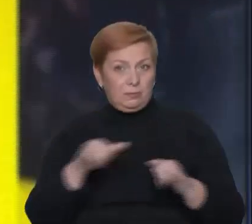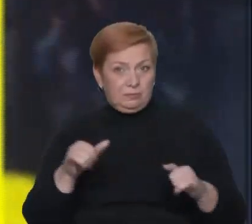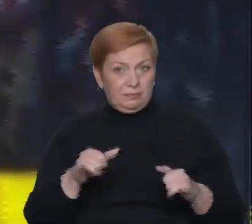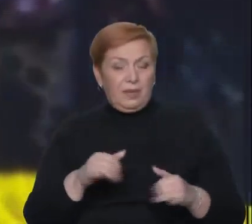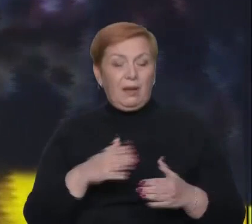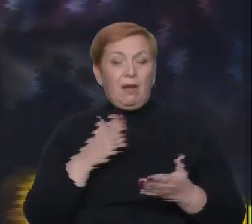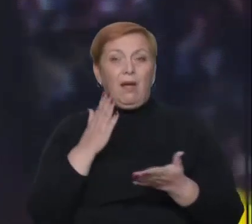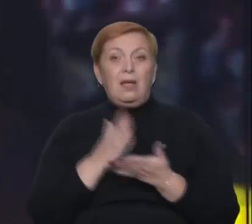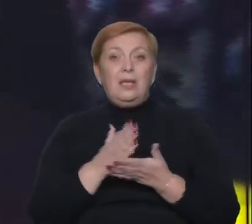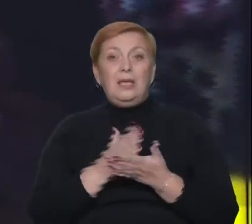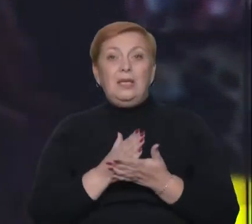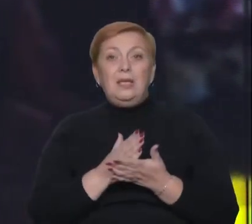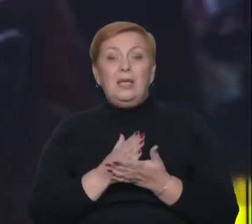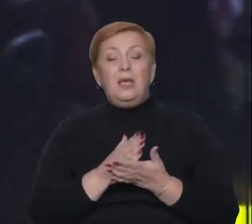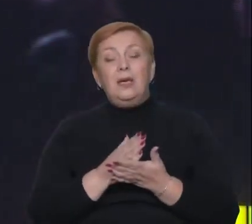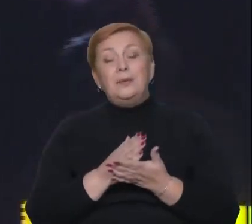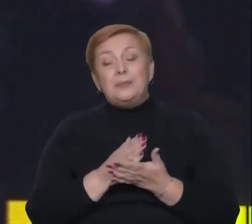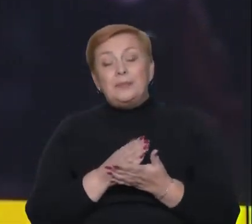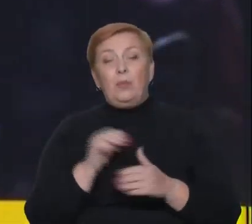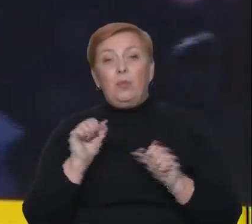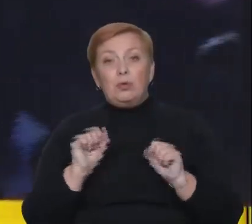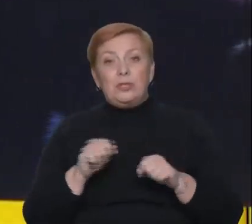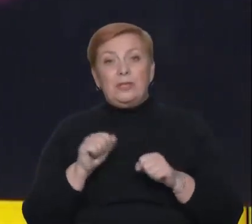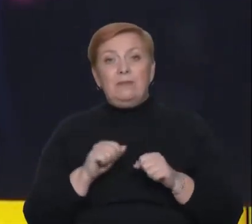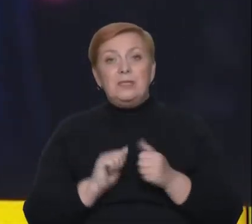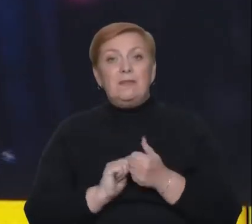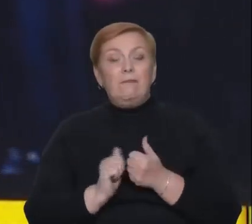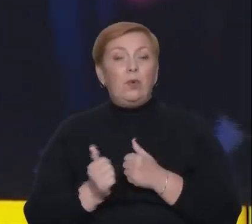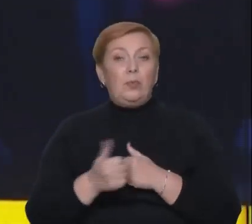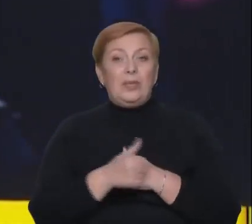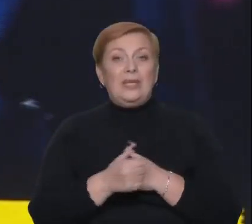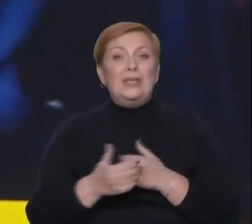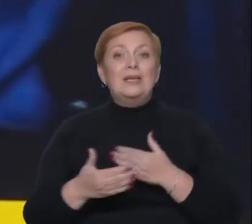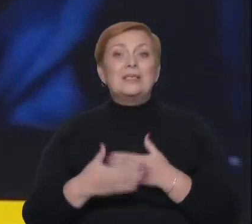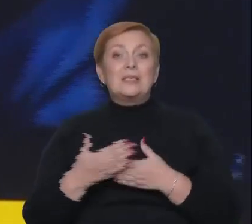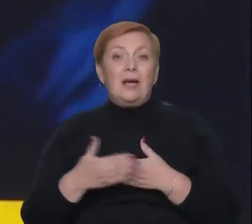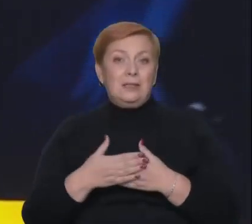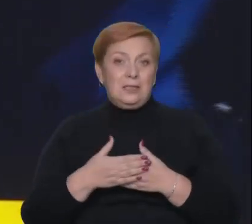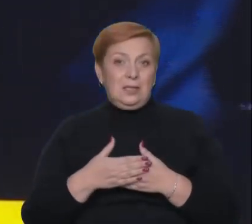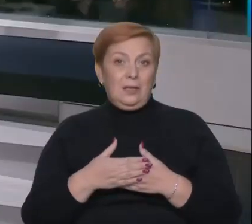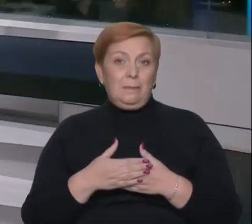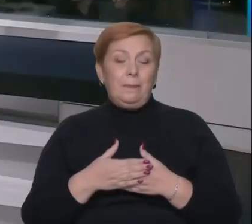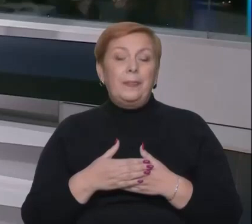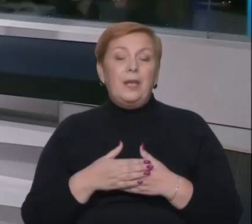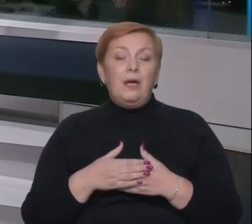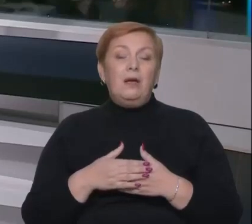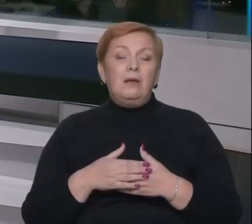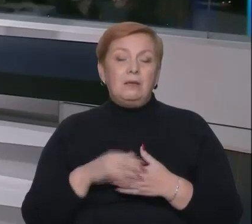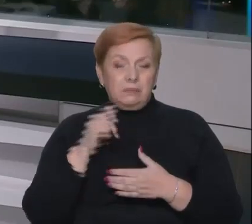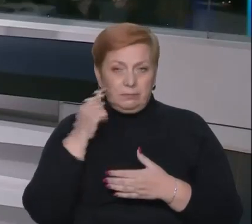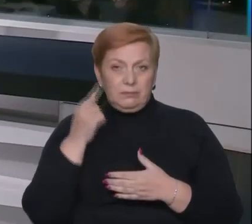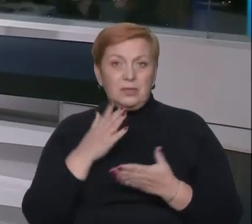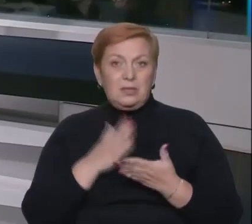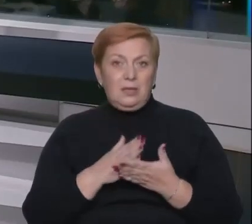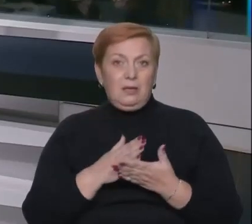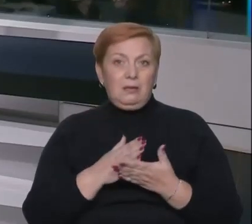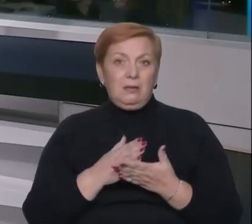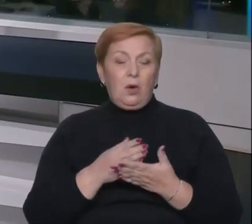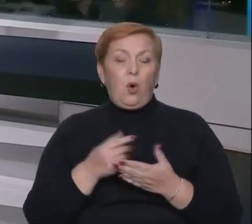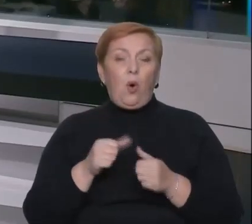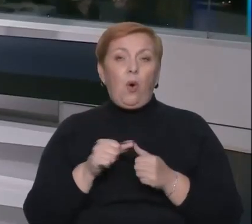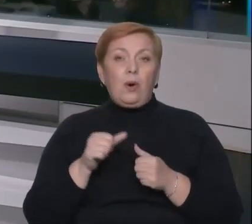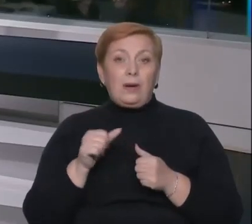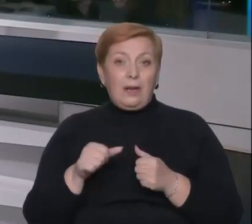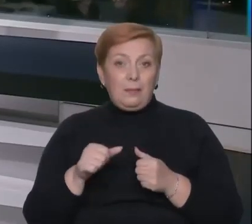можливість робити обхід санкцій. Це насправді є теж проблема, тому що деякі певні компоненти, якісні компоненти, є